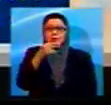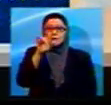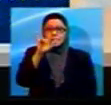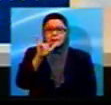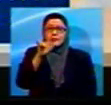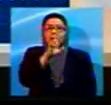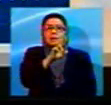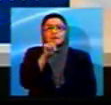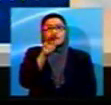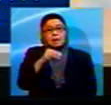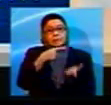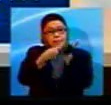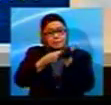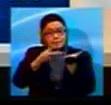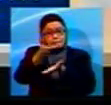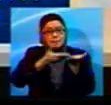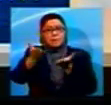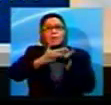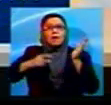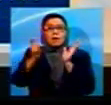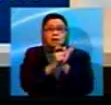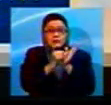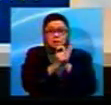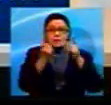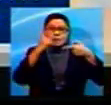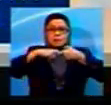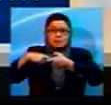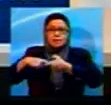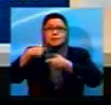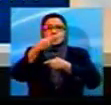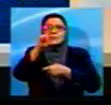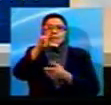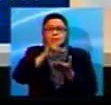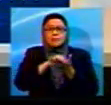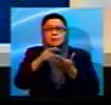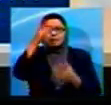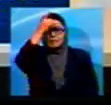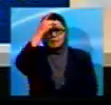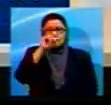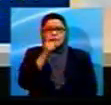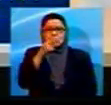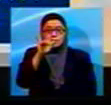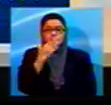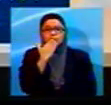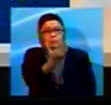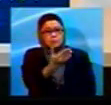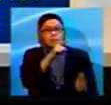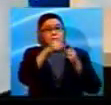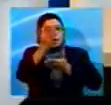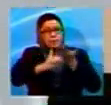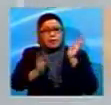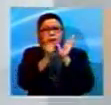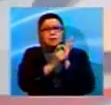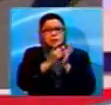RTM mengadakan perbincangan dengan pihak Astro berkaitan perkara itu Datuk norhayati turut berterima kasih kepada pihak Astro yang